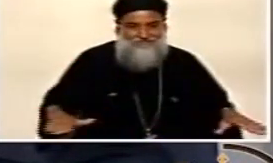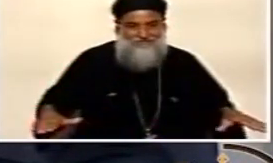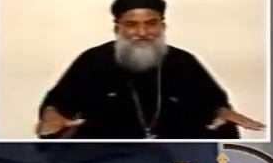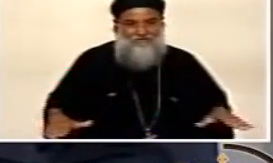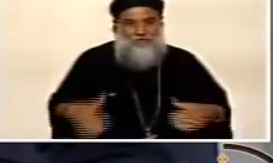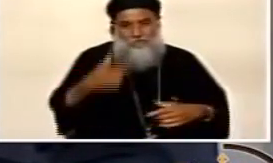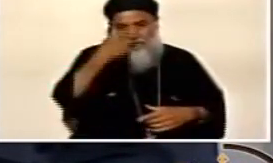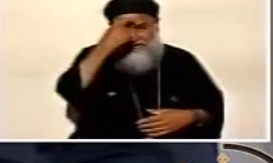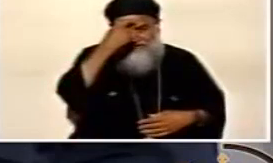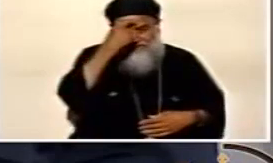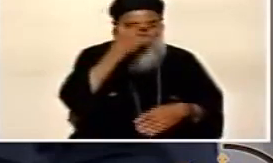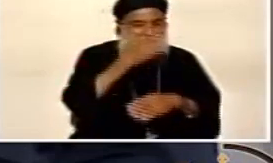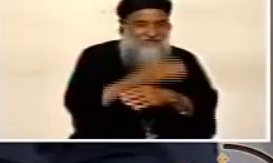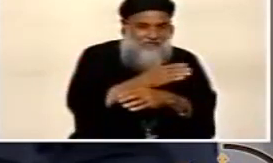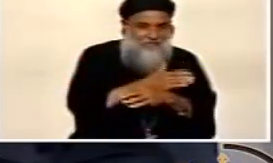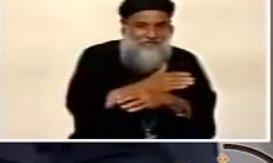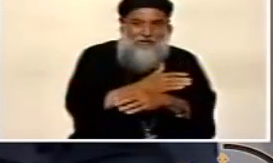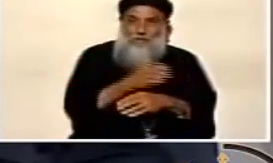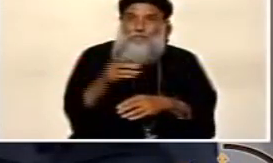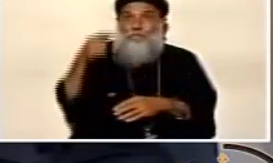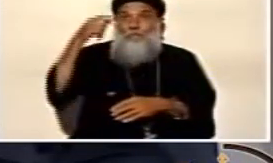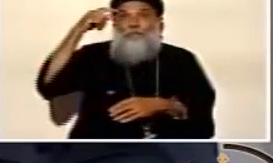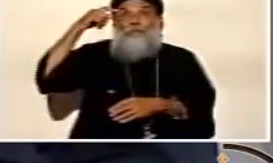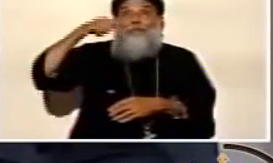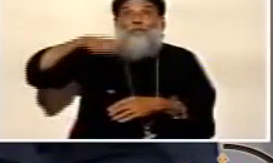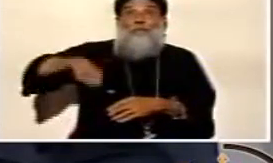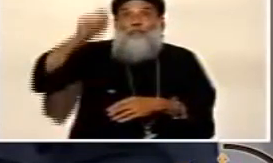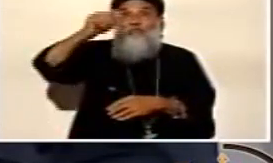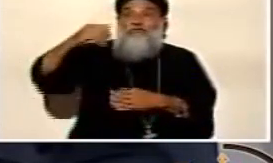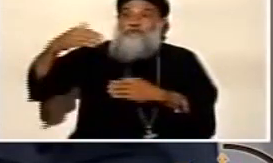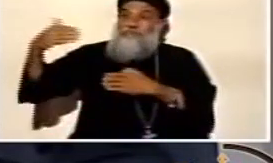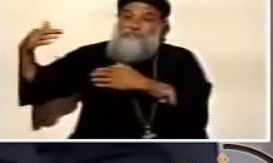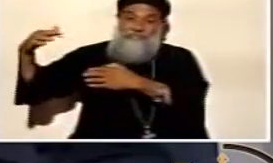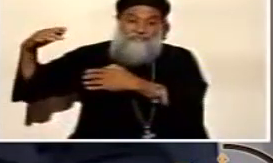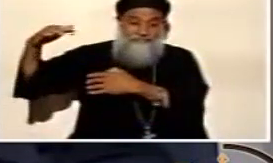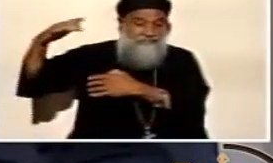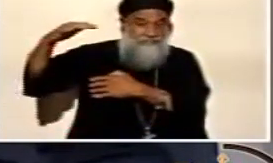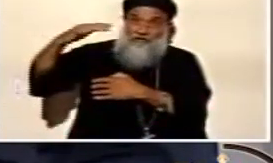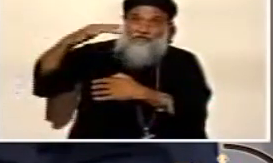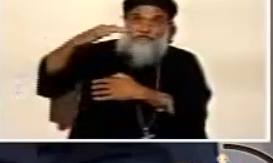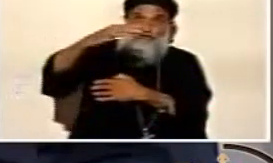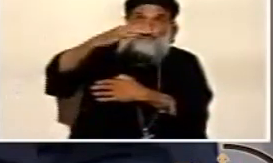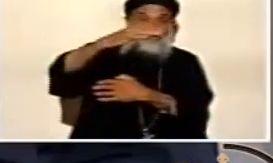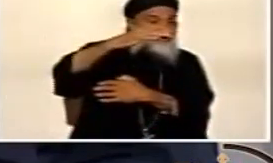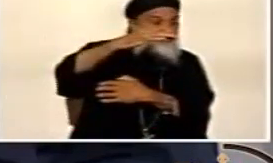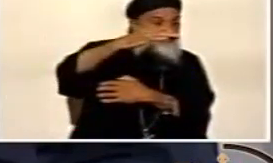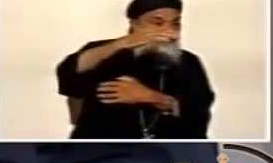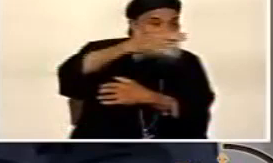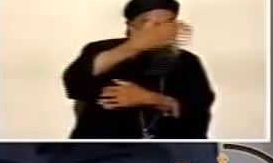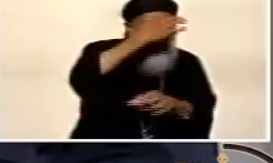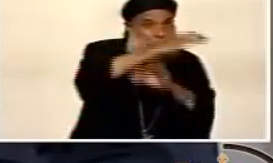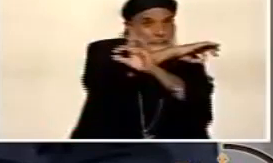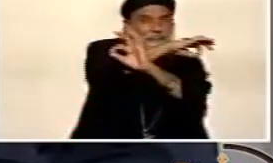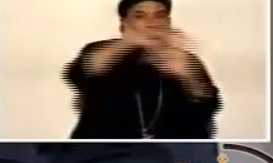أسرة وفراش، حتى إذا جاء بطرس يخيم ولو ظله على أحد